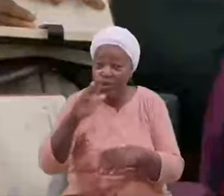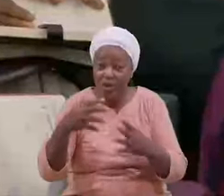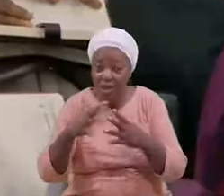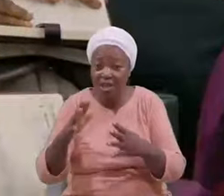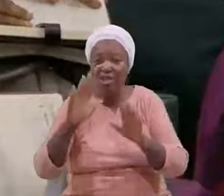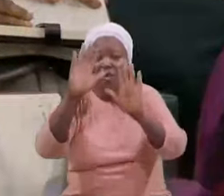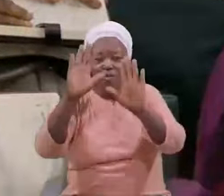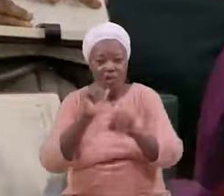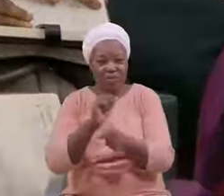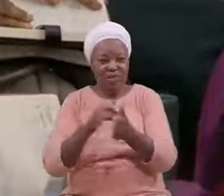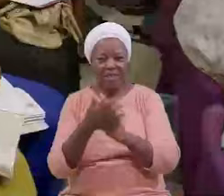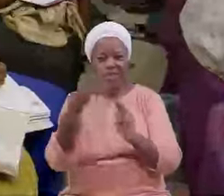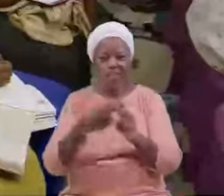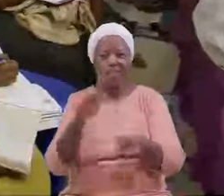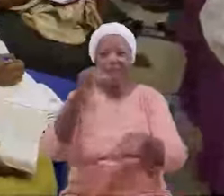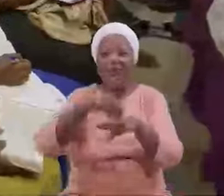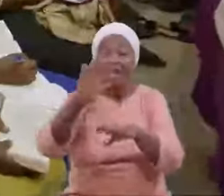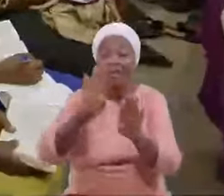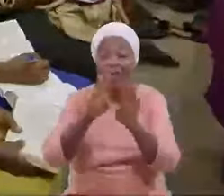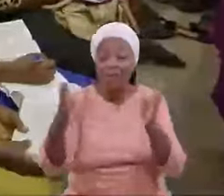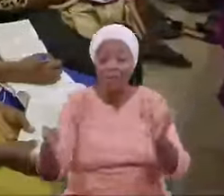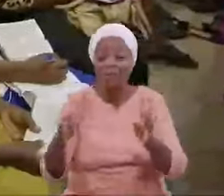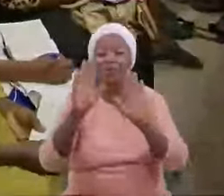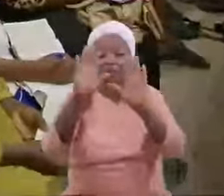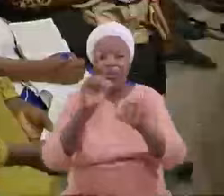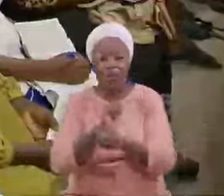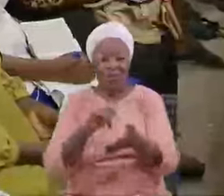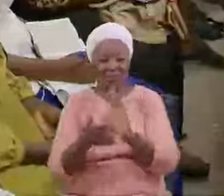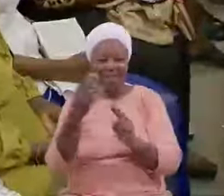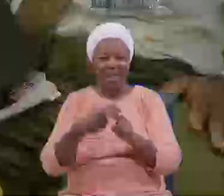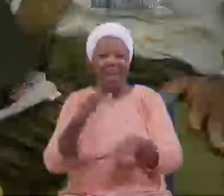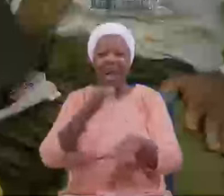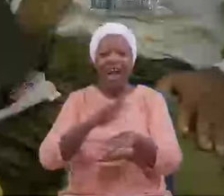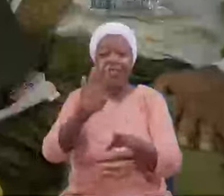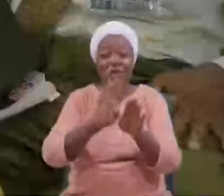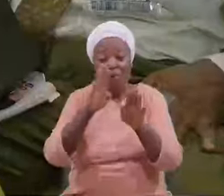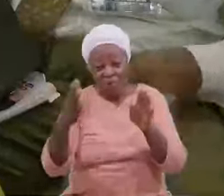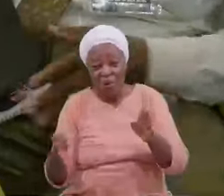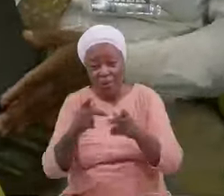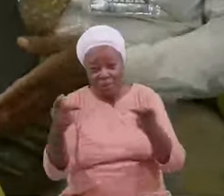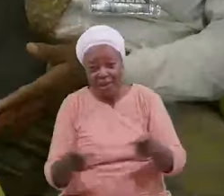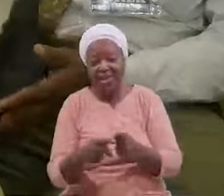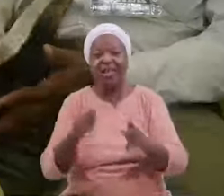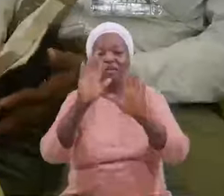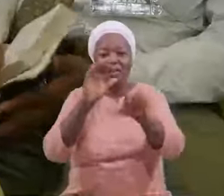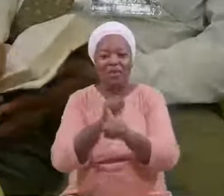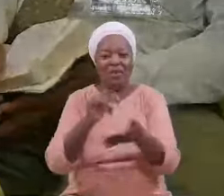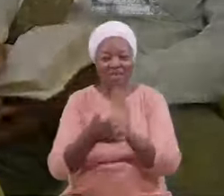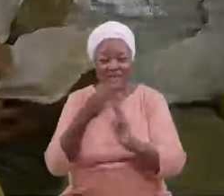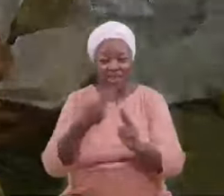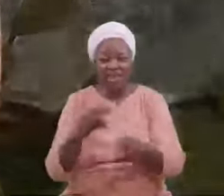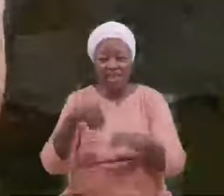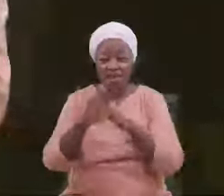le miracle. À votre seuil, le miracle. À votre sortie, à